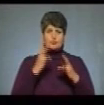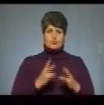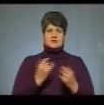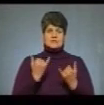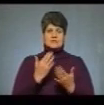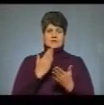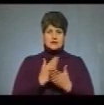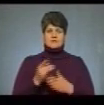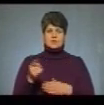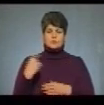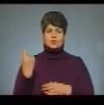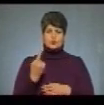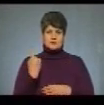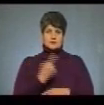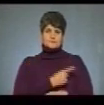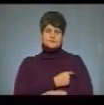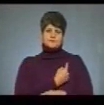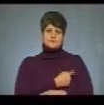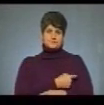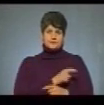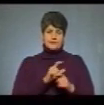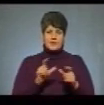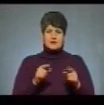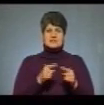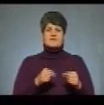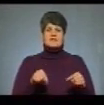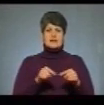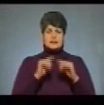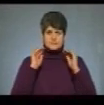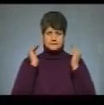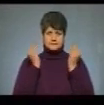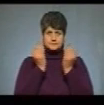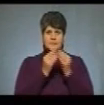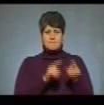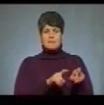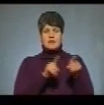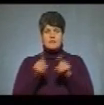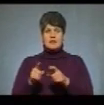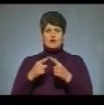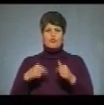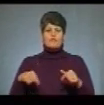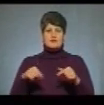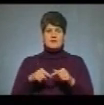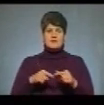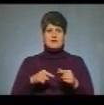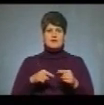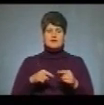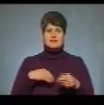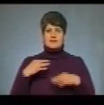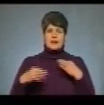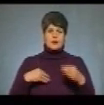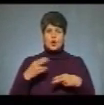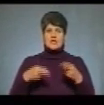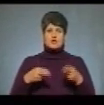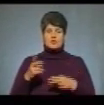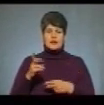у Тернопільській обласній університетській лікарні. Його з відділення інтенсивної терапії перевели у відділення нейрохірургії. Стан